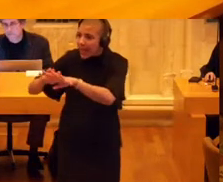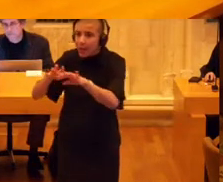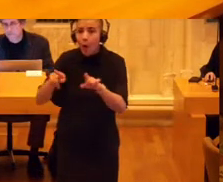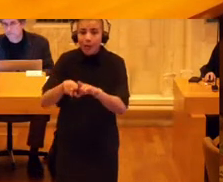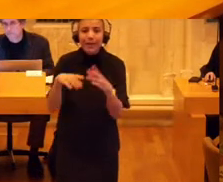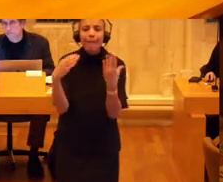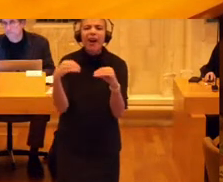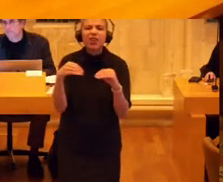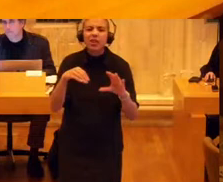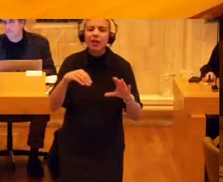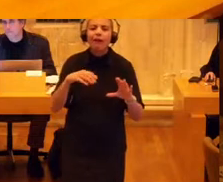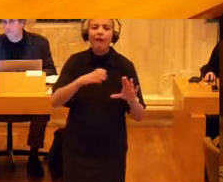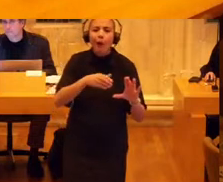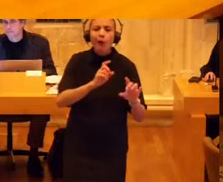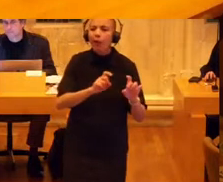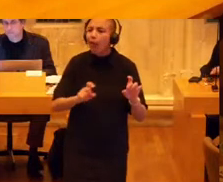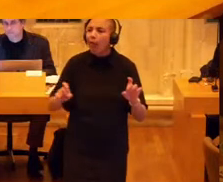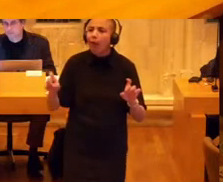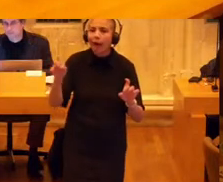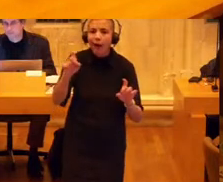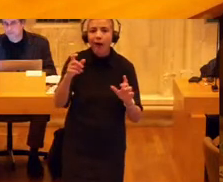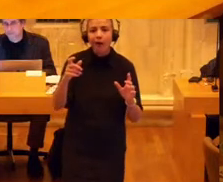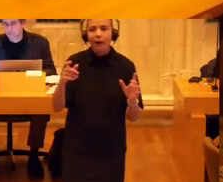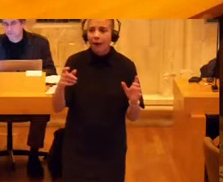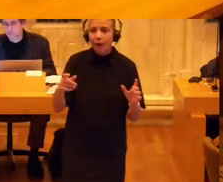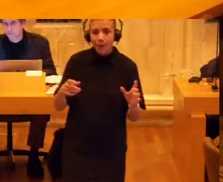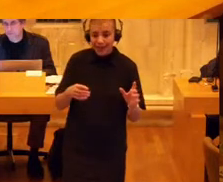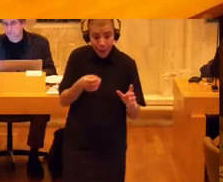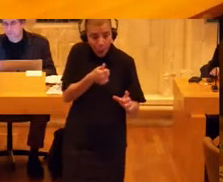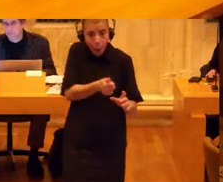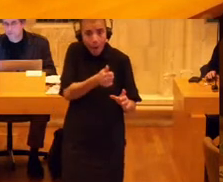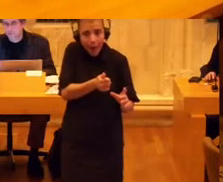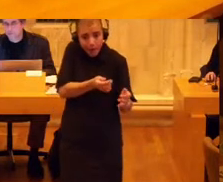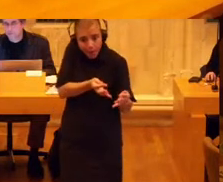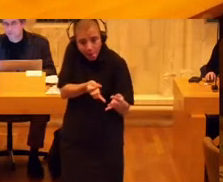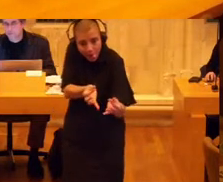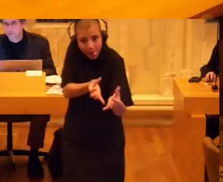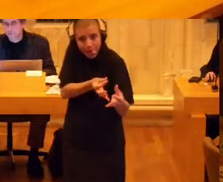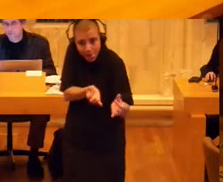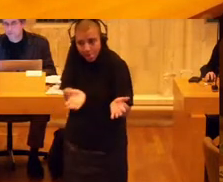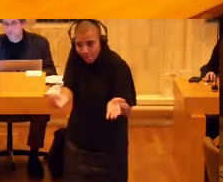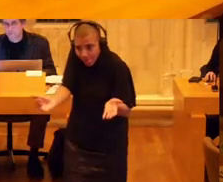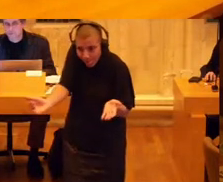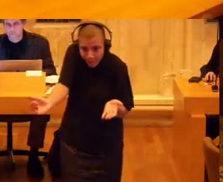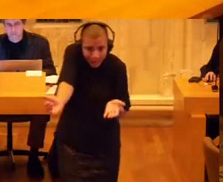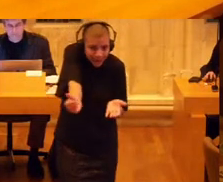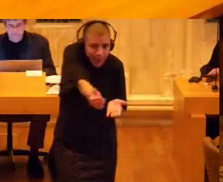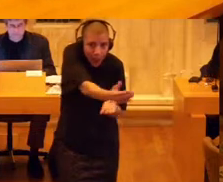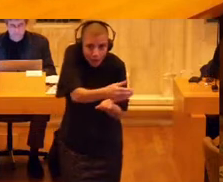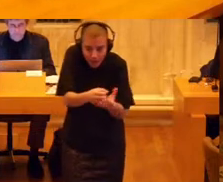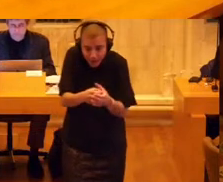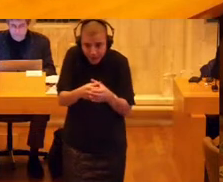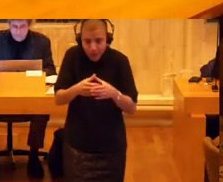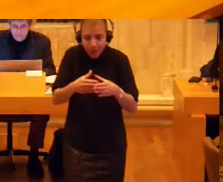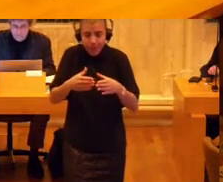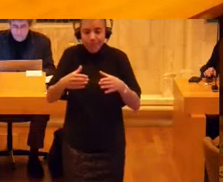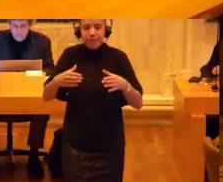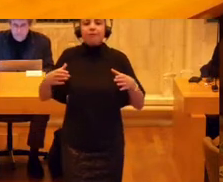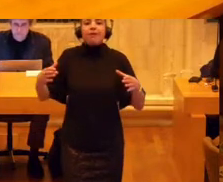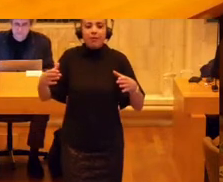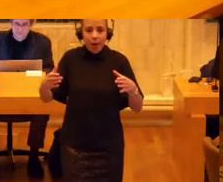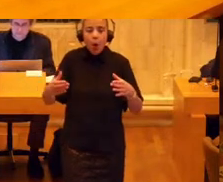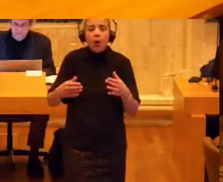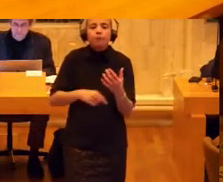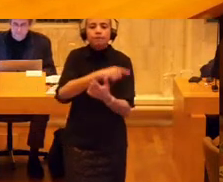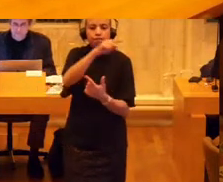cannais d'ailleurs aussi, et ils ont eux-mêmes en fait été force de persuasion pour aller recruter de nouveaux conseillers de quartier. Je voudrais aussi,